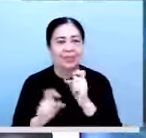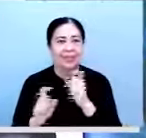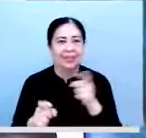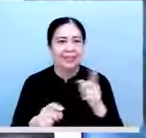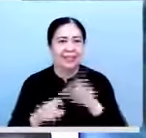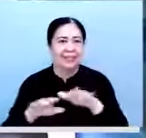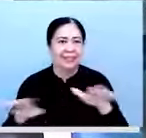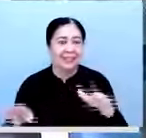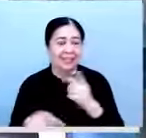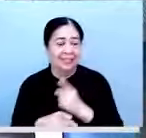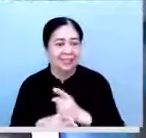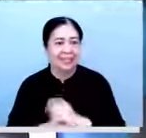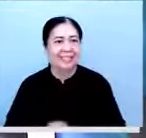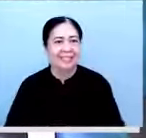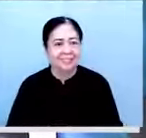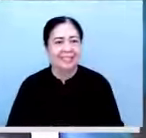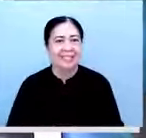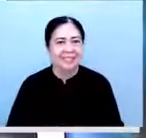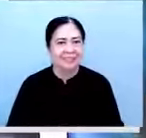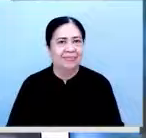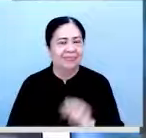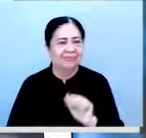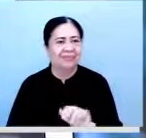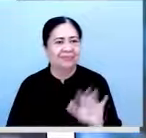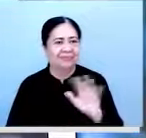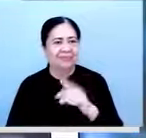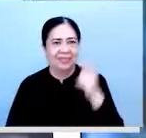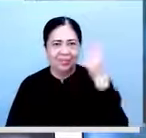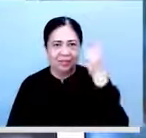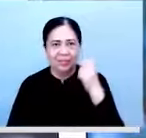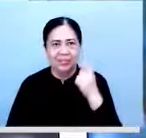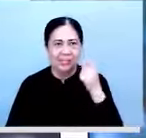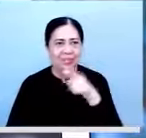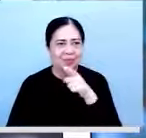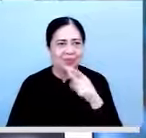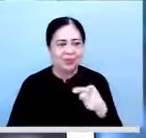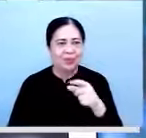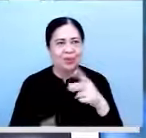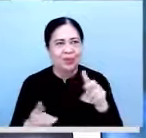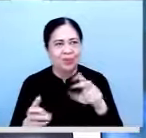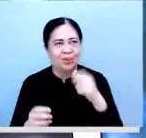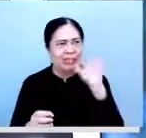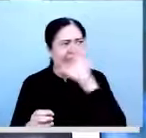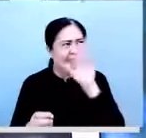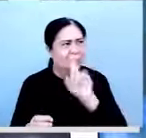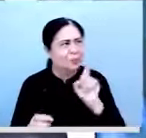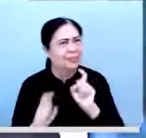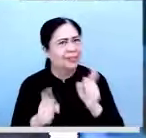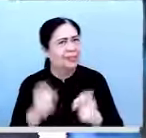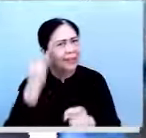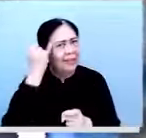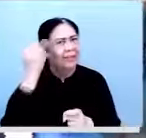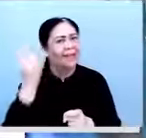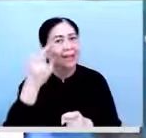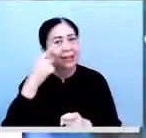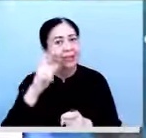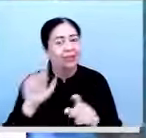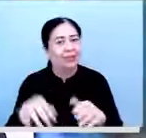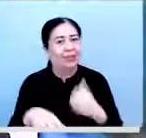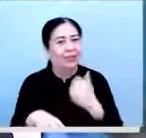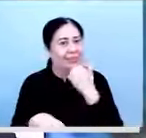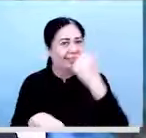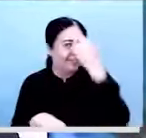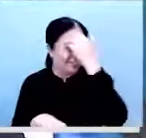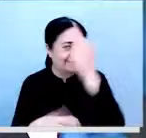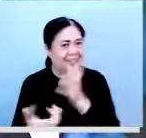di ba Justin? Oh, at good morning din sa mga tito at tita dyan na nauubusan na ng regalo idea para sa kanilang mga inaanak, no? Swak din